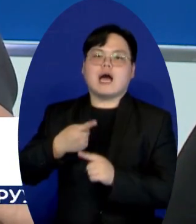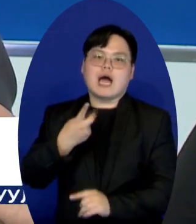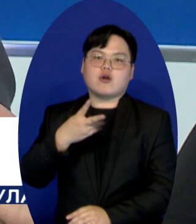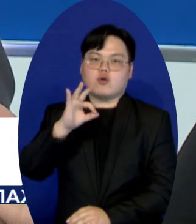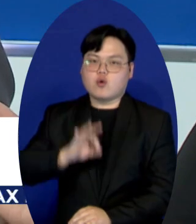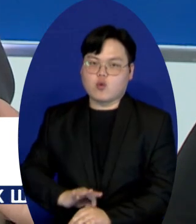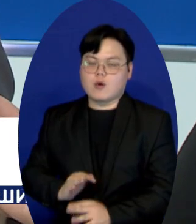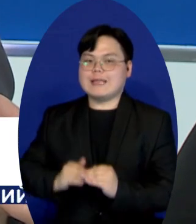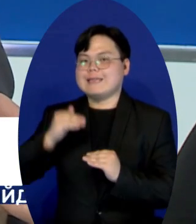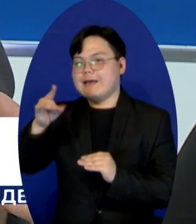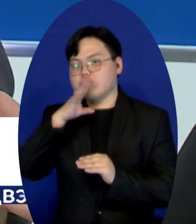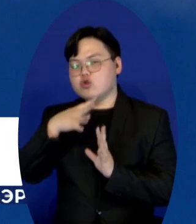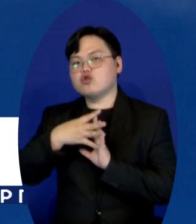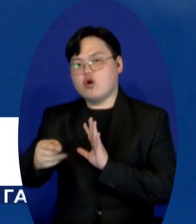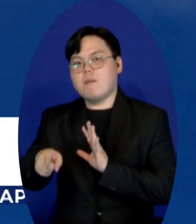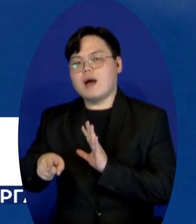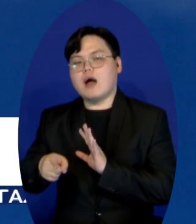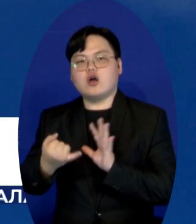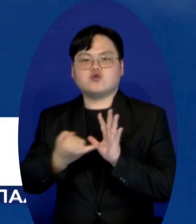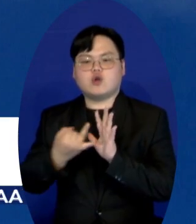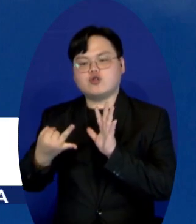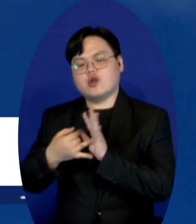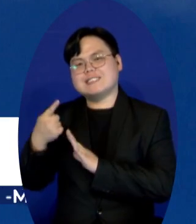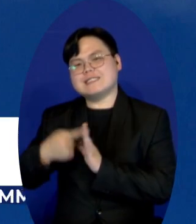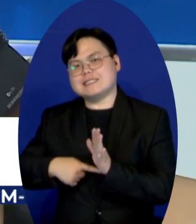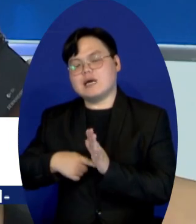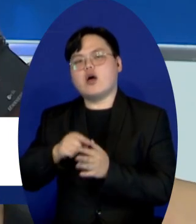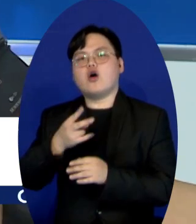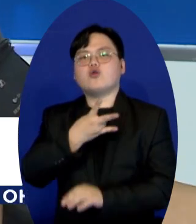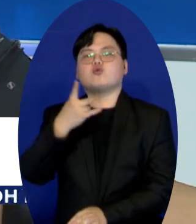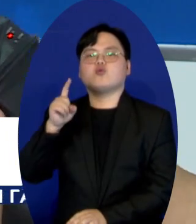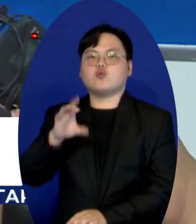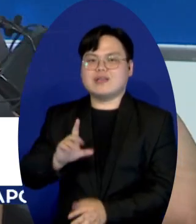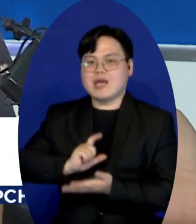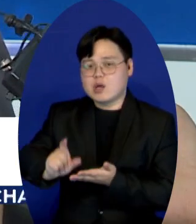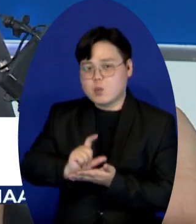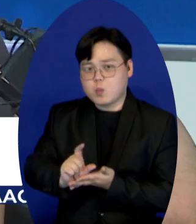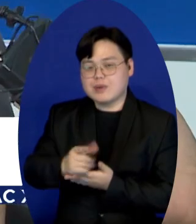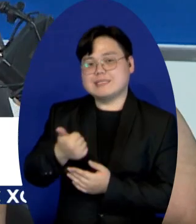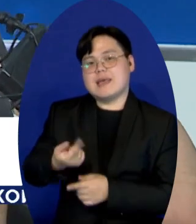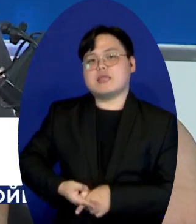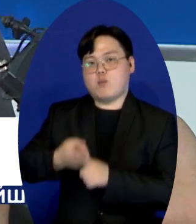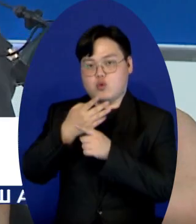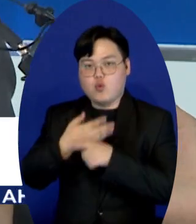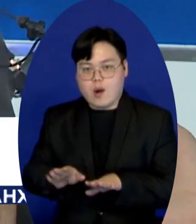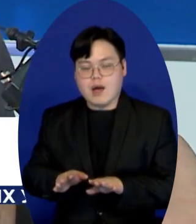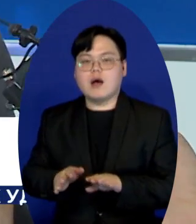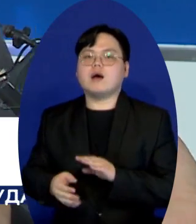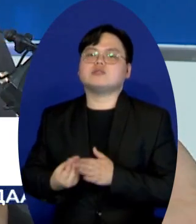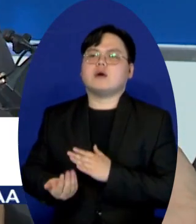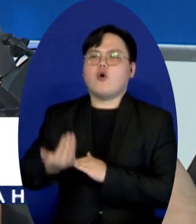бол өсөлттэй харахад нөлөөсөн гэж хэлж байна. 6-7 сараас бол нүүрсний экспорт бол маш сайн нэмэгдлээ. За анх удаа